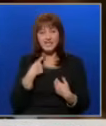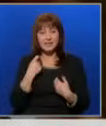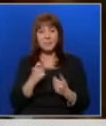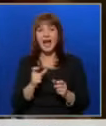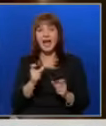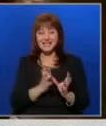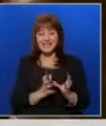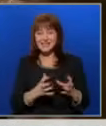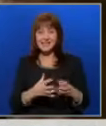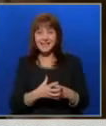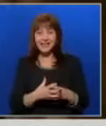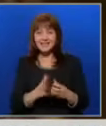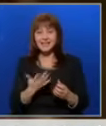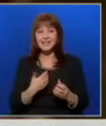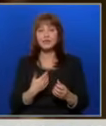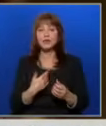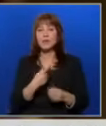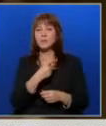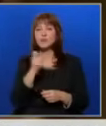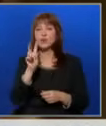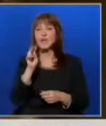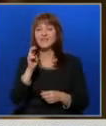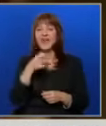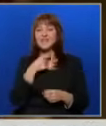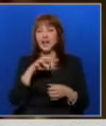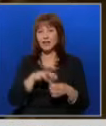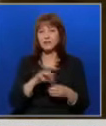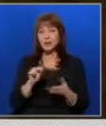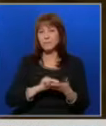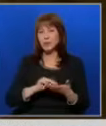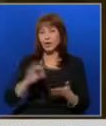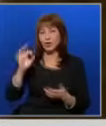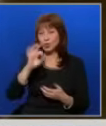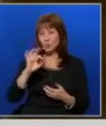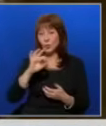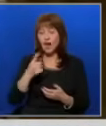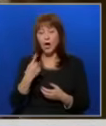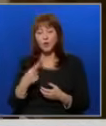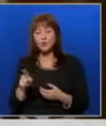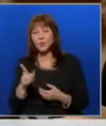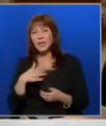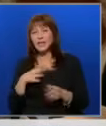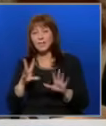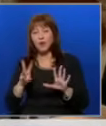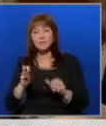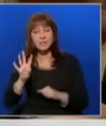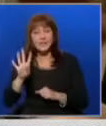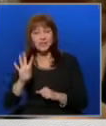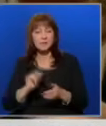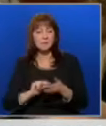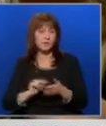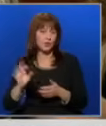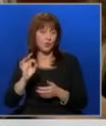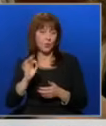където имам 120 гласа, пишат 0. Други, където имам 84, 0.